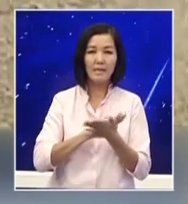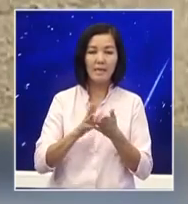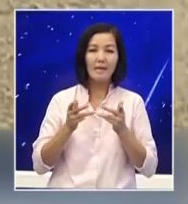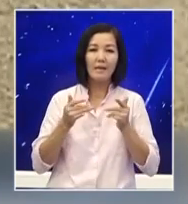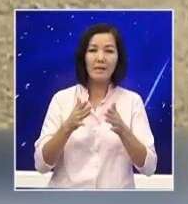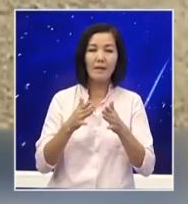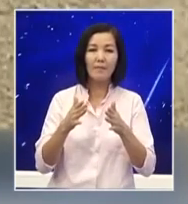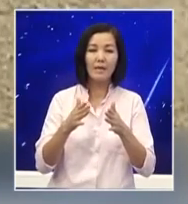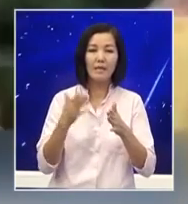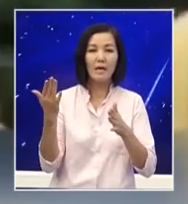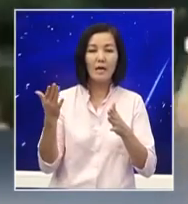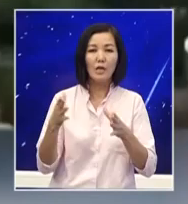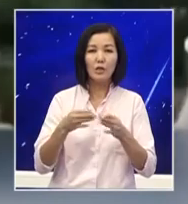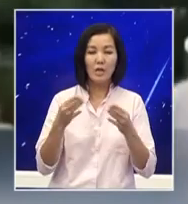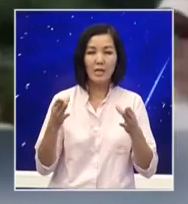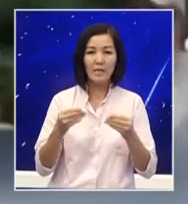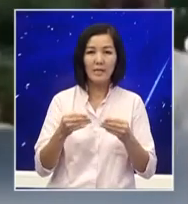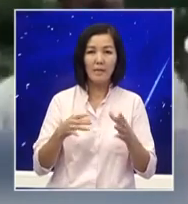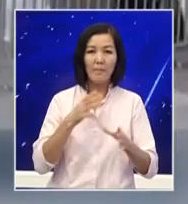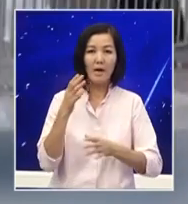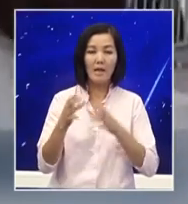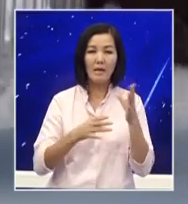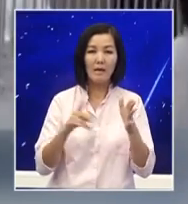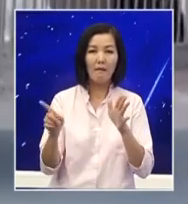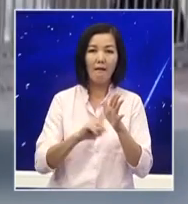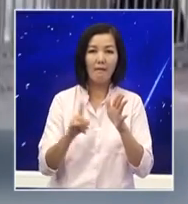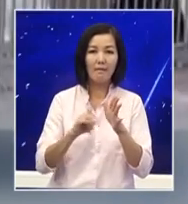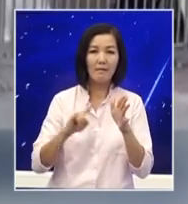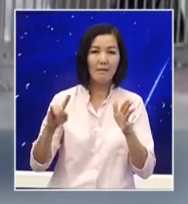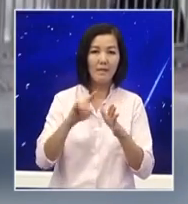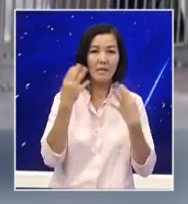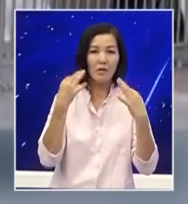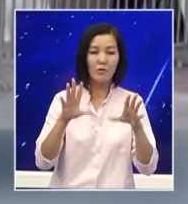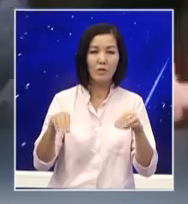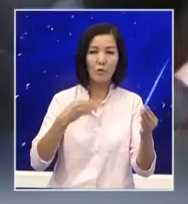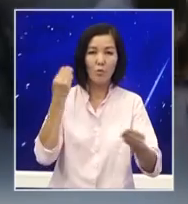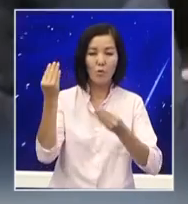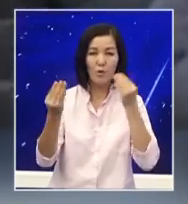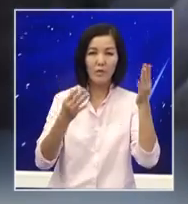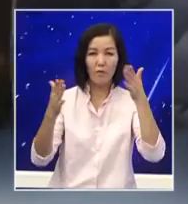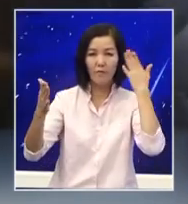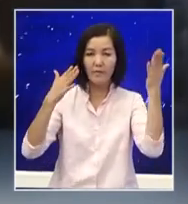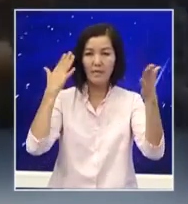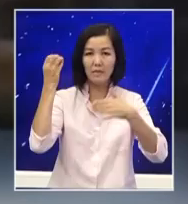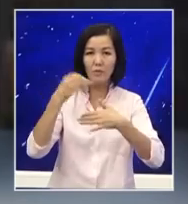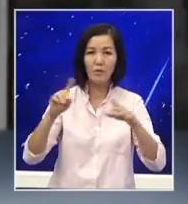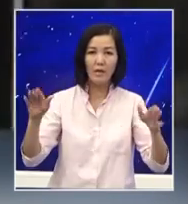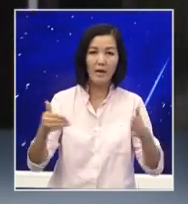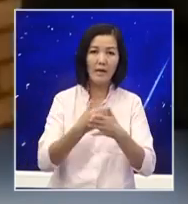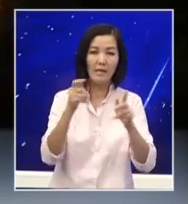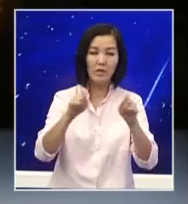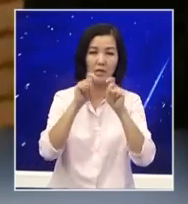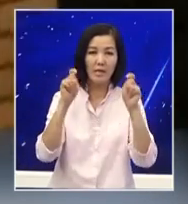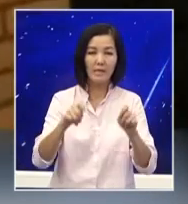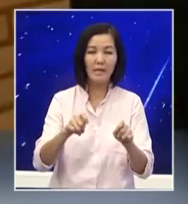талаптарды жеңілдетіп, қалааралық қатынасқа рұқсат етті. Сонымен қатар елде ойын-сауық орталықтарының жұмысы қайта жанданды. Ал індеттен қатты